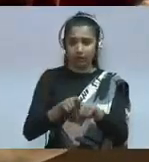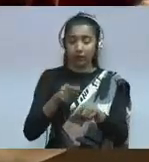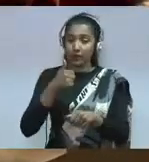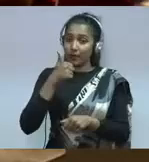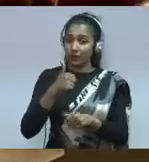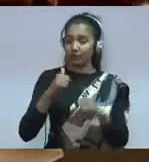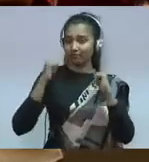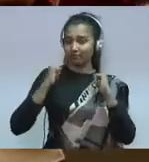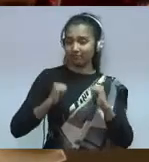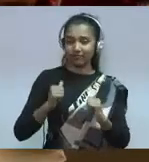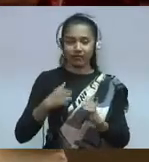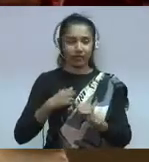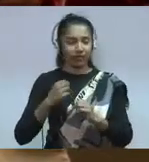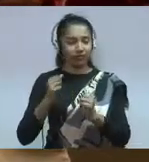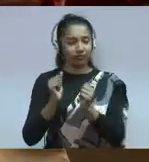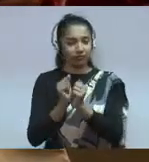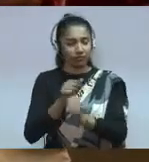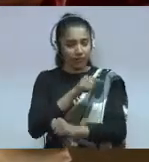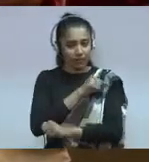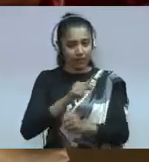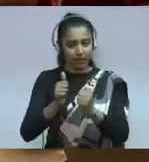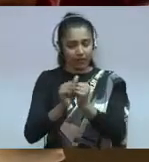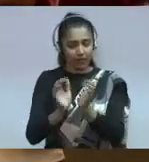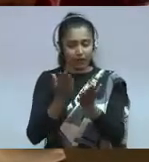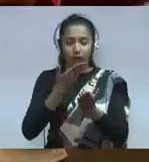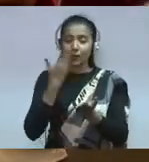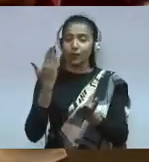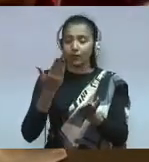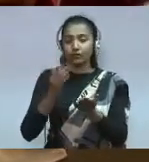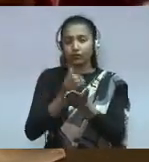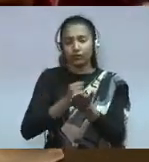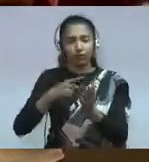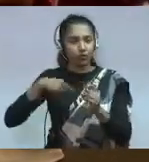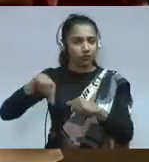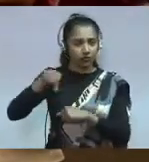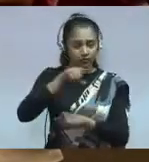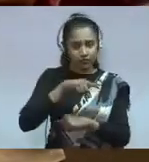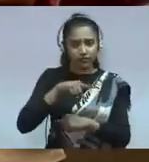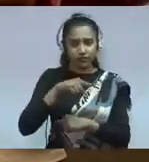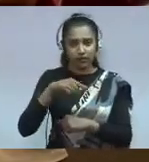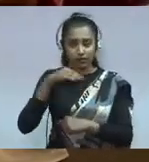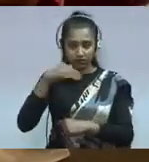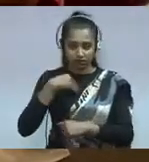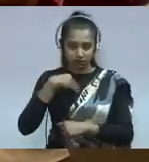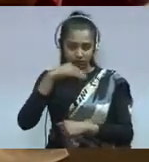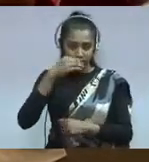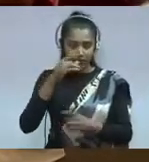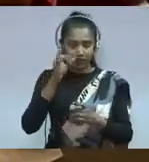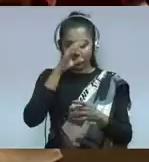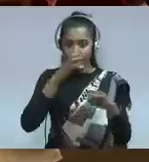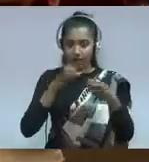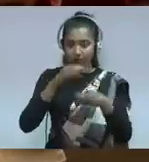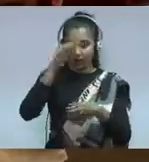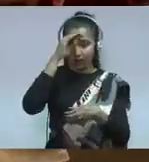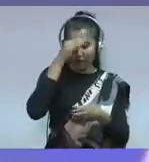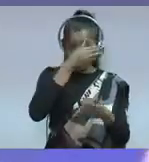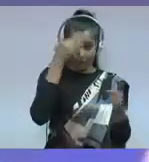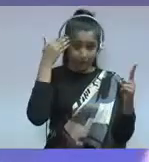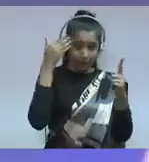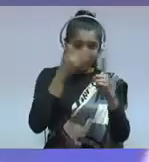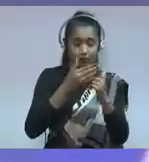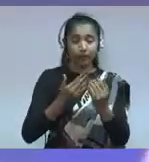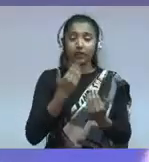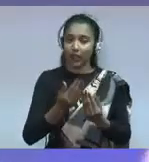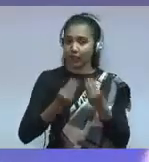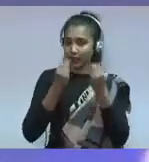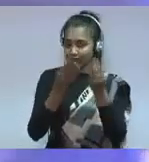අභිමානවත් ලෙස පැවැත්වීමට දායක වූ ඔබ සැමට පක්ෂ නායකත්වය වෙනුවෙන් මම ස්තුතිය පුද කරන්න කැමතියි. මේ තබන